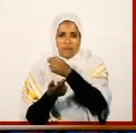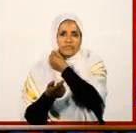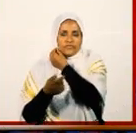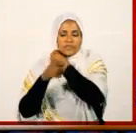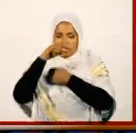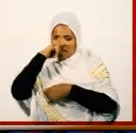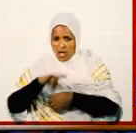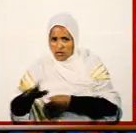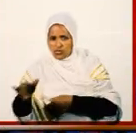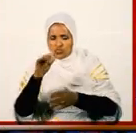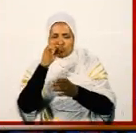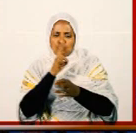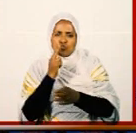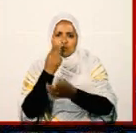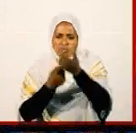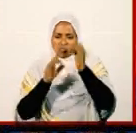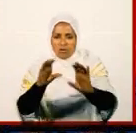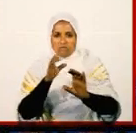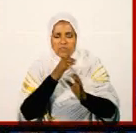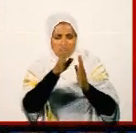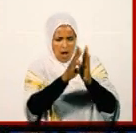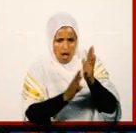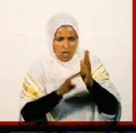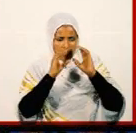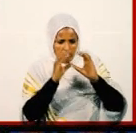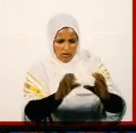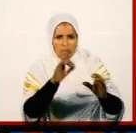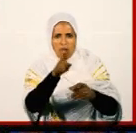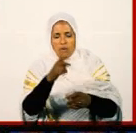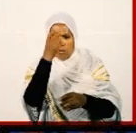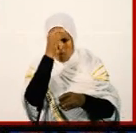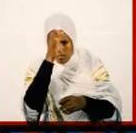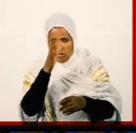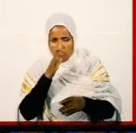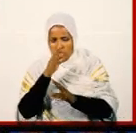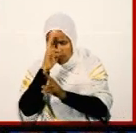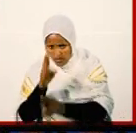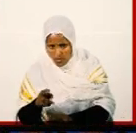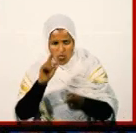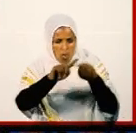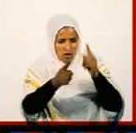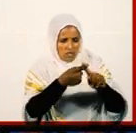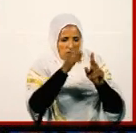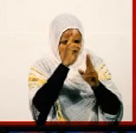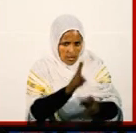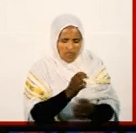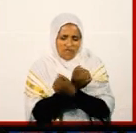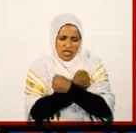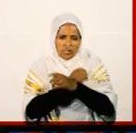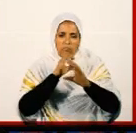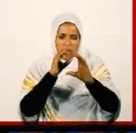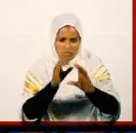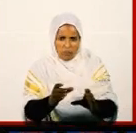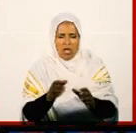ሁለተኛ ህፃናትን ጾሙን ብቻ አይደለም ማስተማር ስነምግባርን ማስተማር ወላጆቻቸውን ማክበር ጓደኞቻቸውን ማክበር